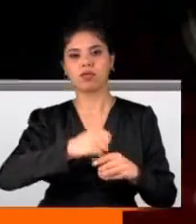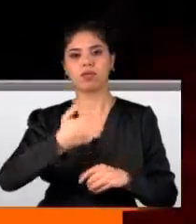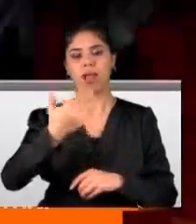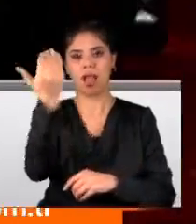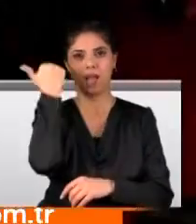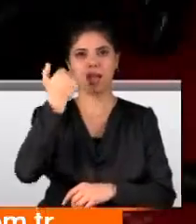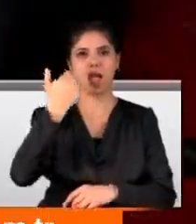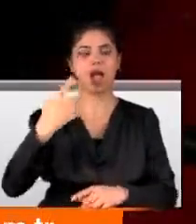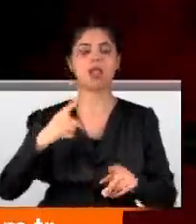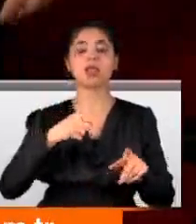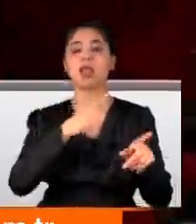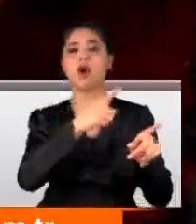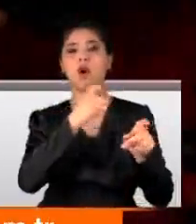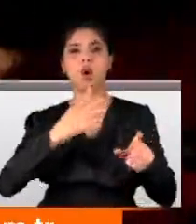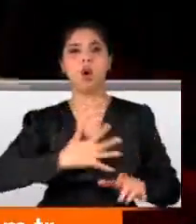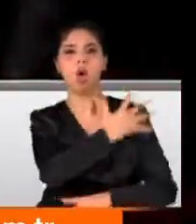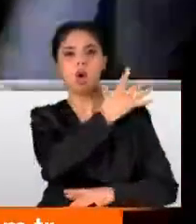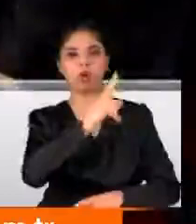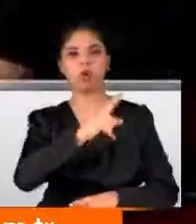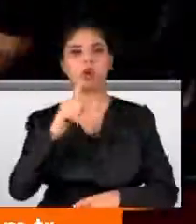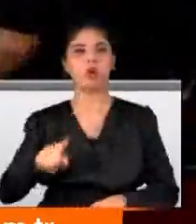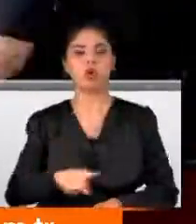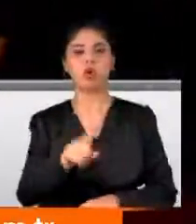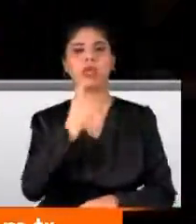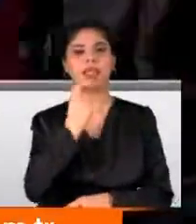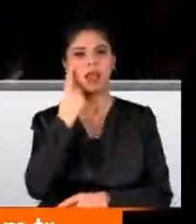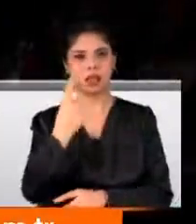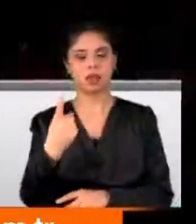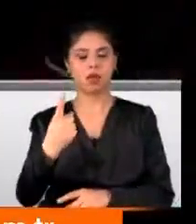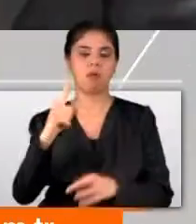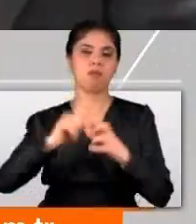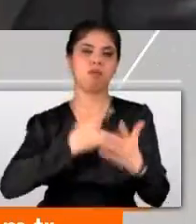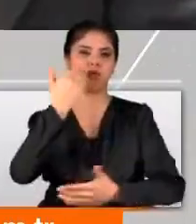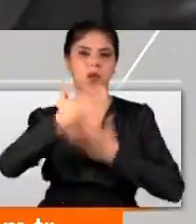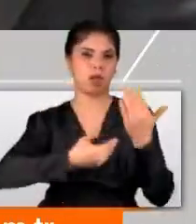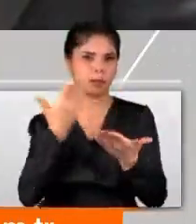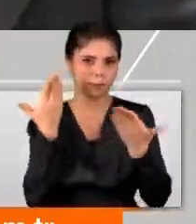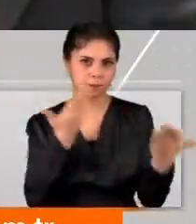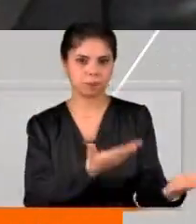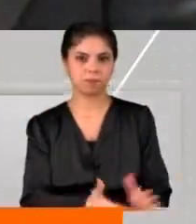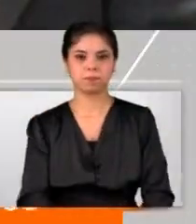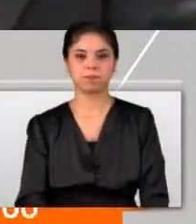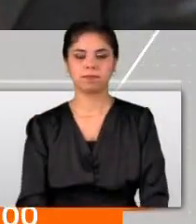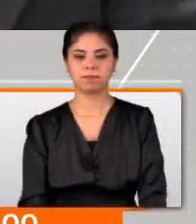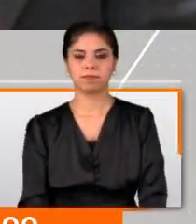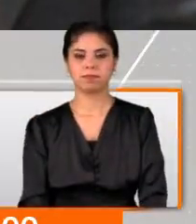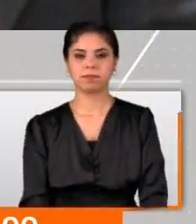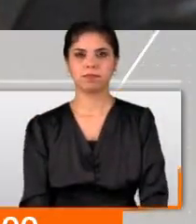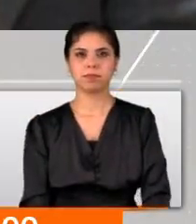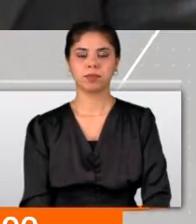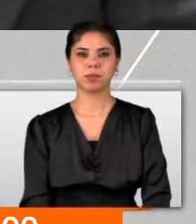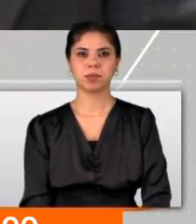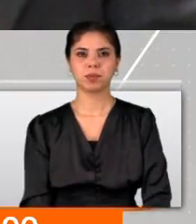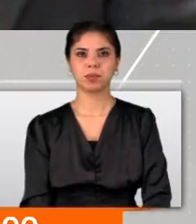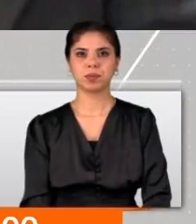alarak PKK'ya yakın yayın kuruluşuna Kürtçe olarak özerklik projesini anlattı. Zaten CHP